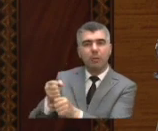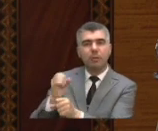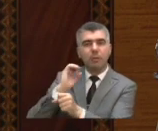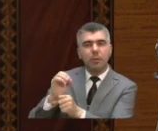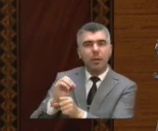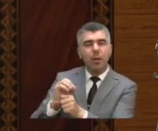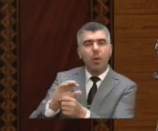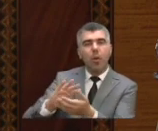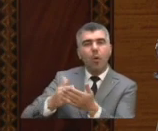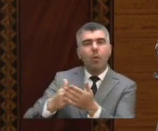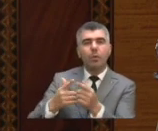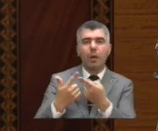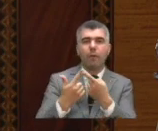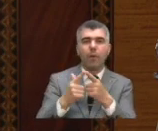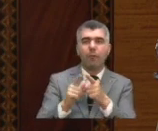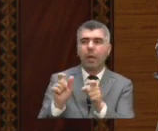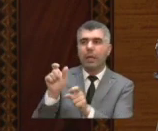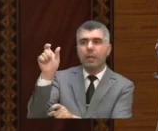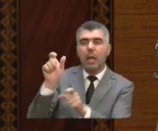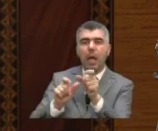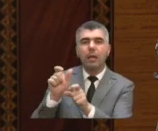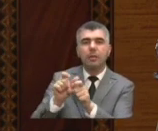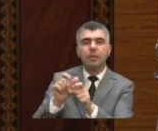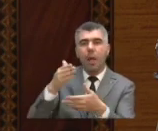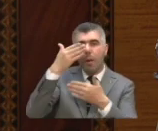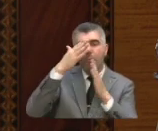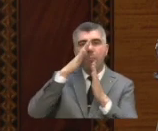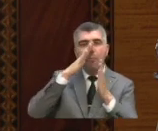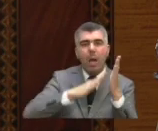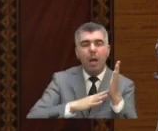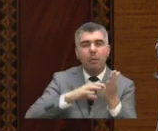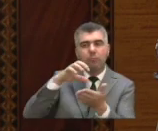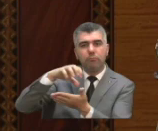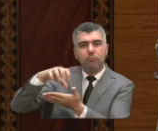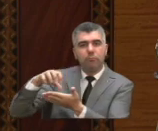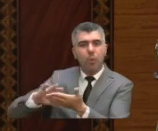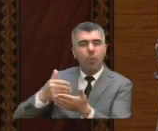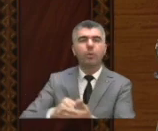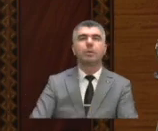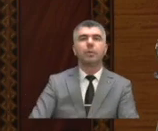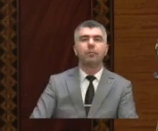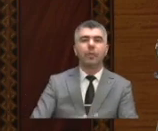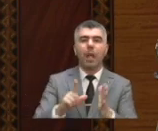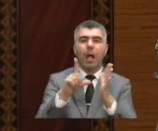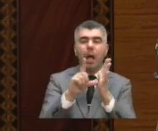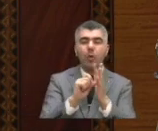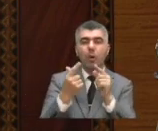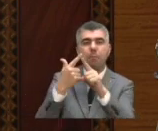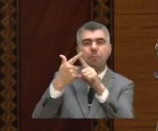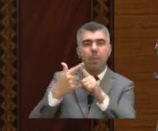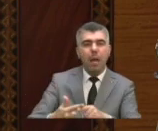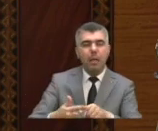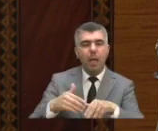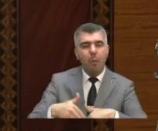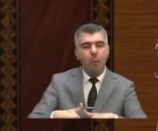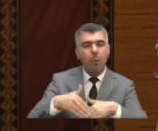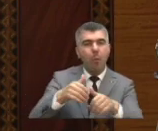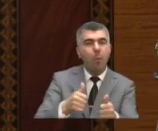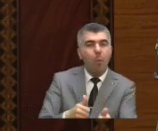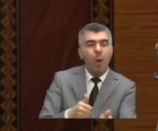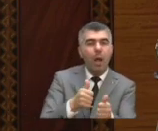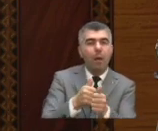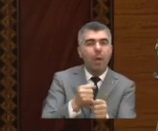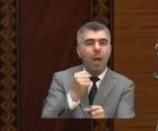المنسجمه مع انتظارات المواطنات والمواطنين في كافه المجالات قانون ماليه يواكب العمل المستمر